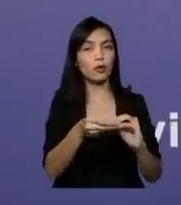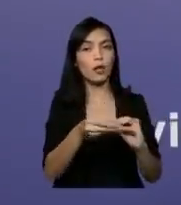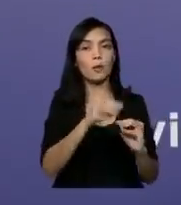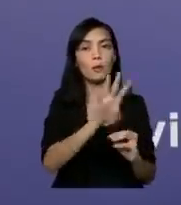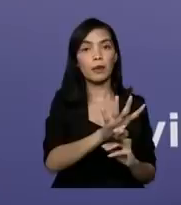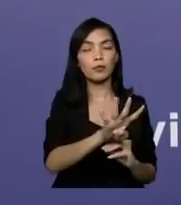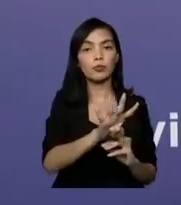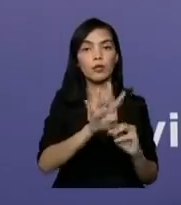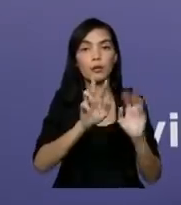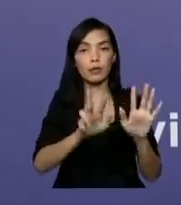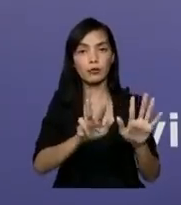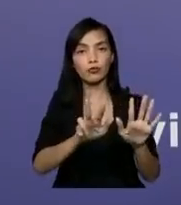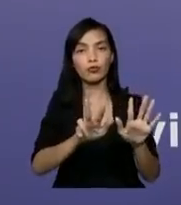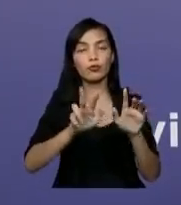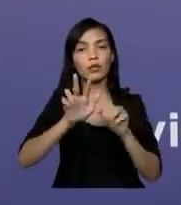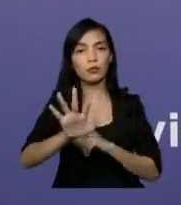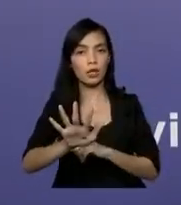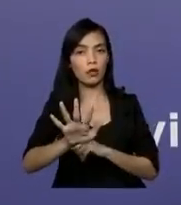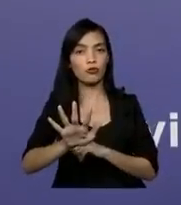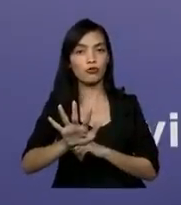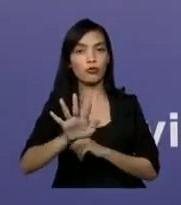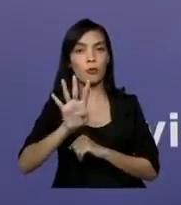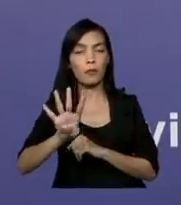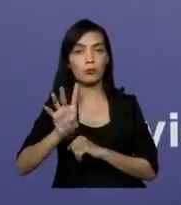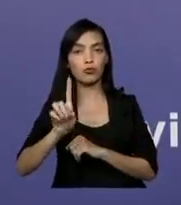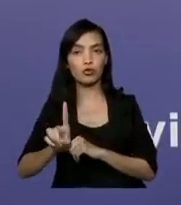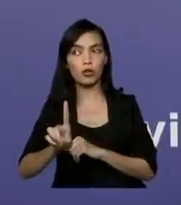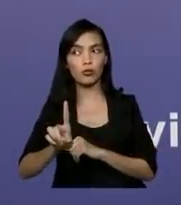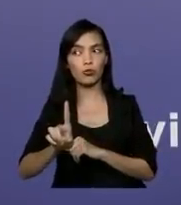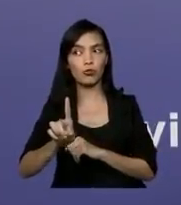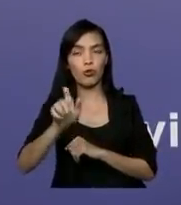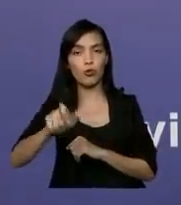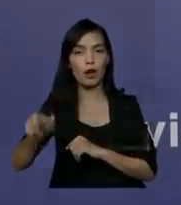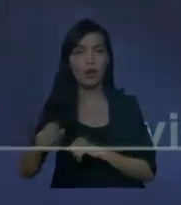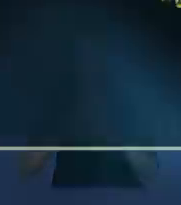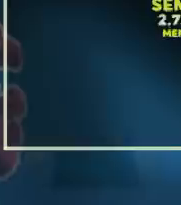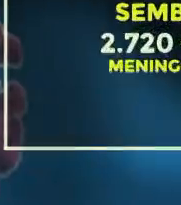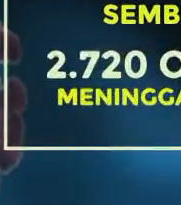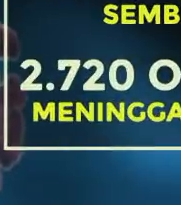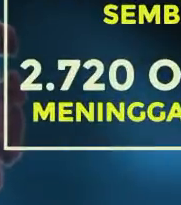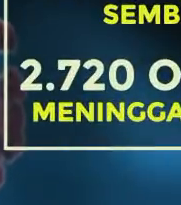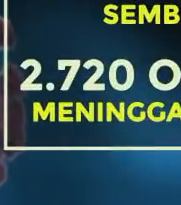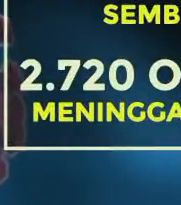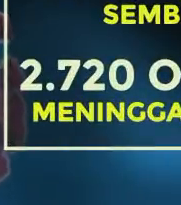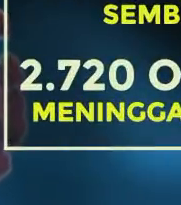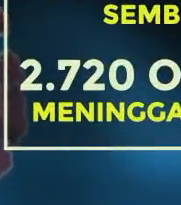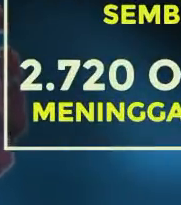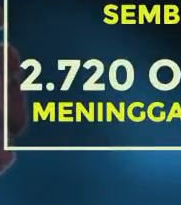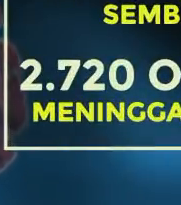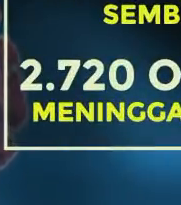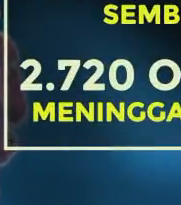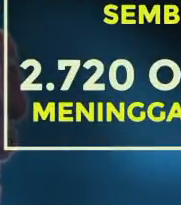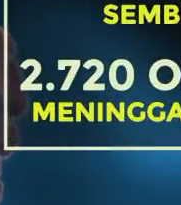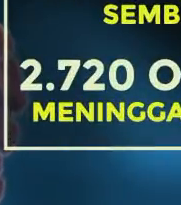sebanyak 40.504 puluh satu orang sementara pasien dalam pengawasan